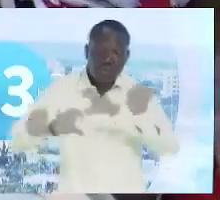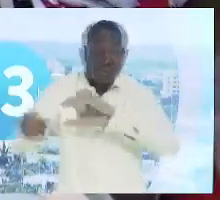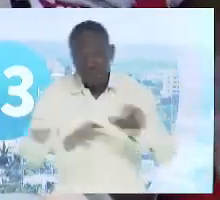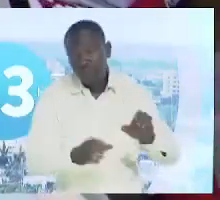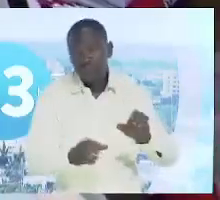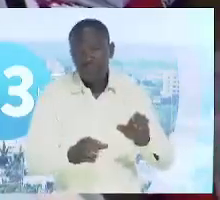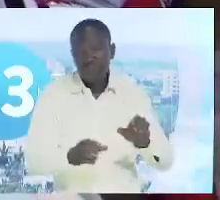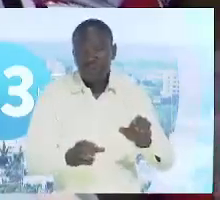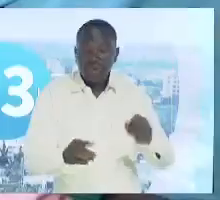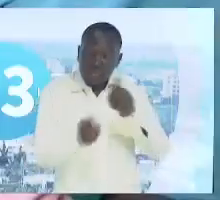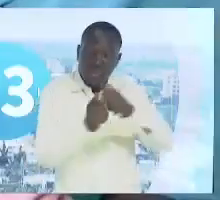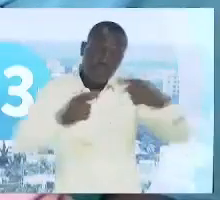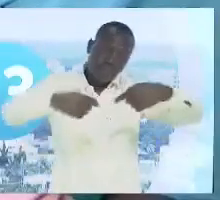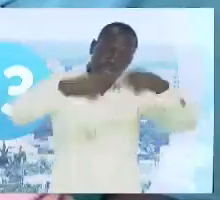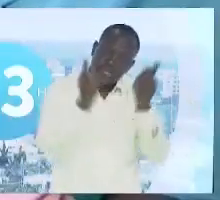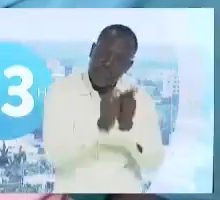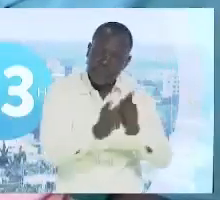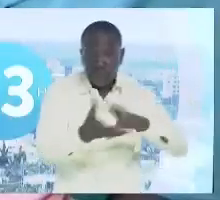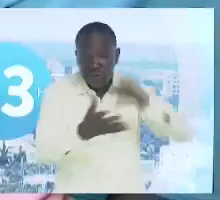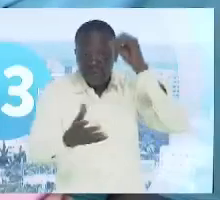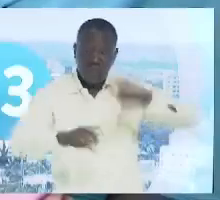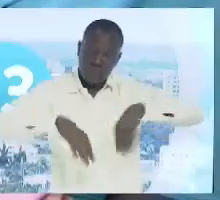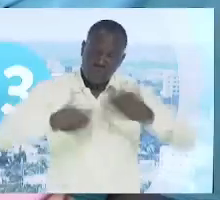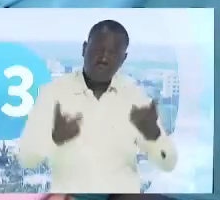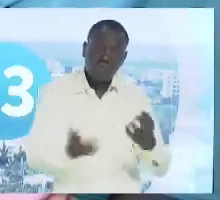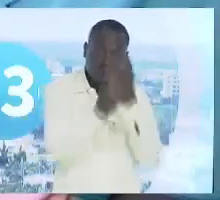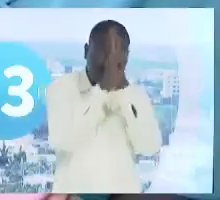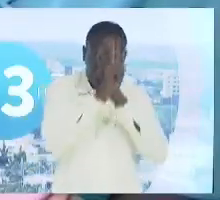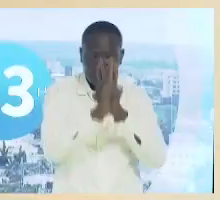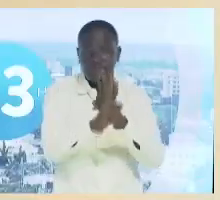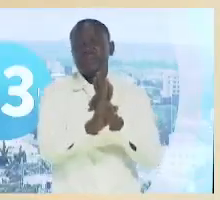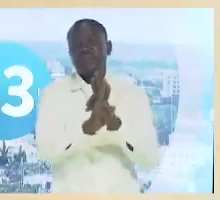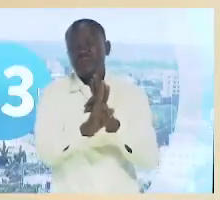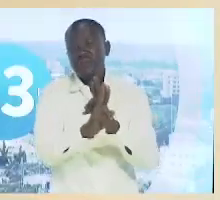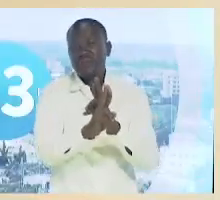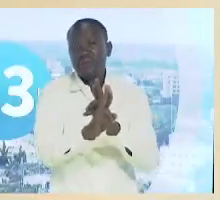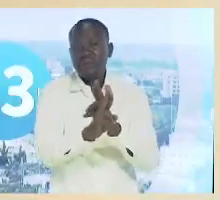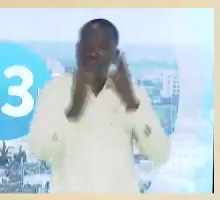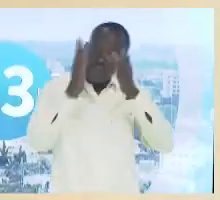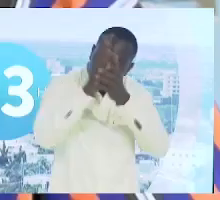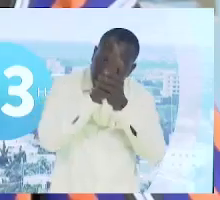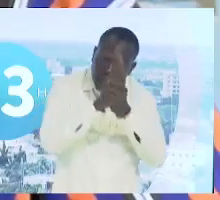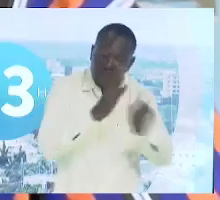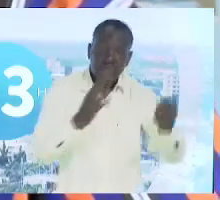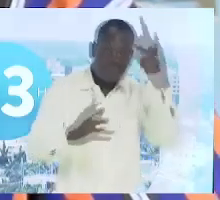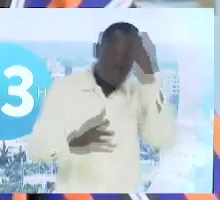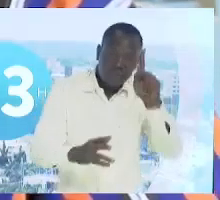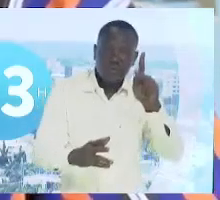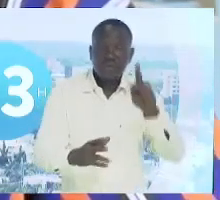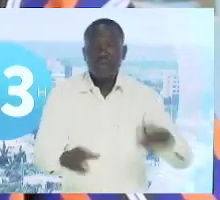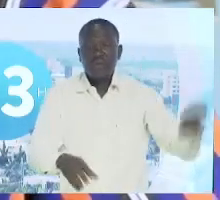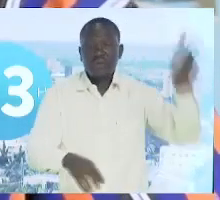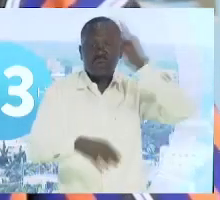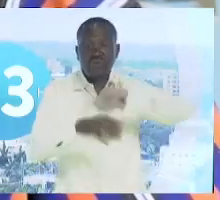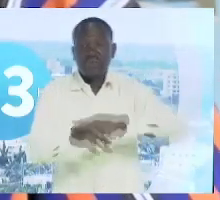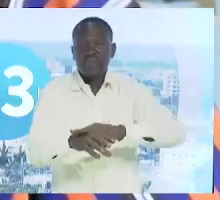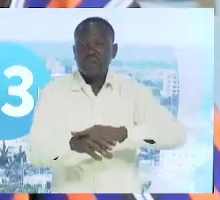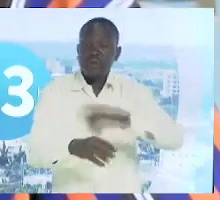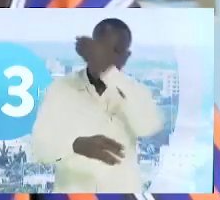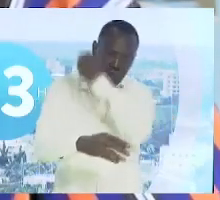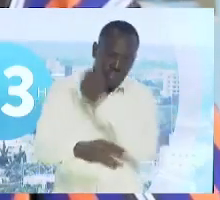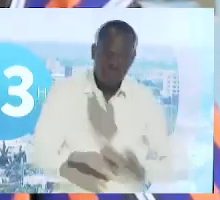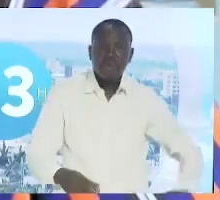groupe pour les apprendre comment respecter les valeurs publiques. On va se mettre au sérieux